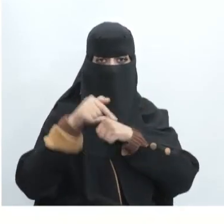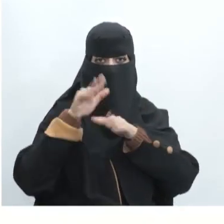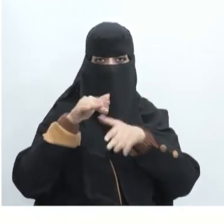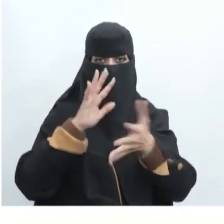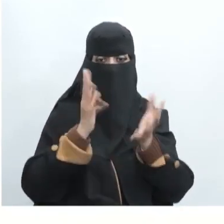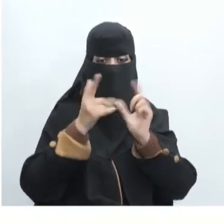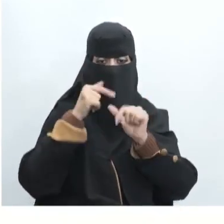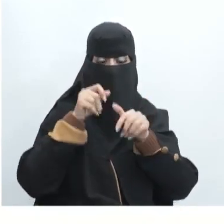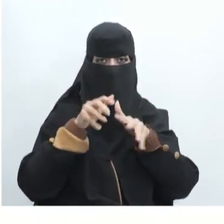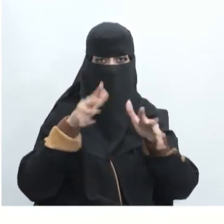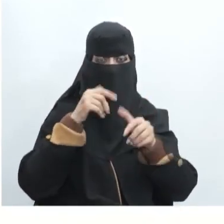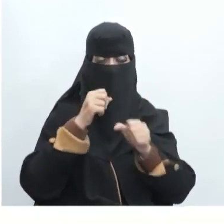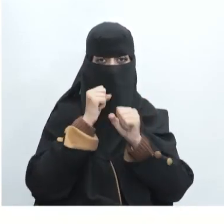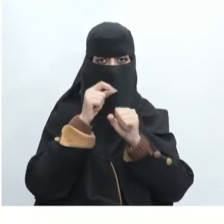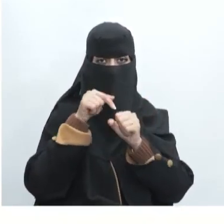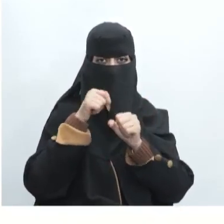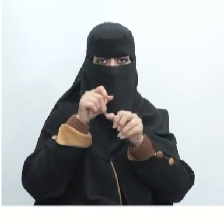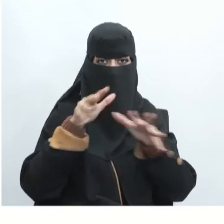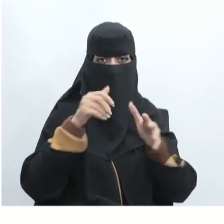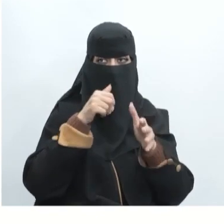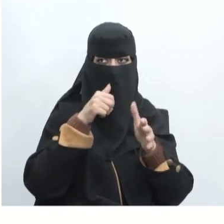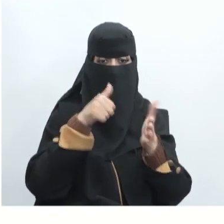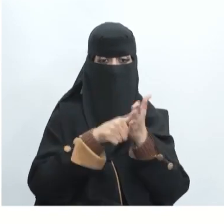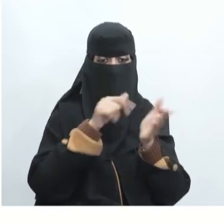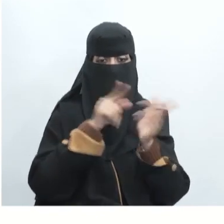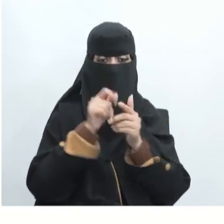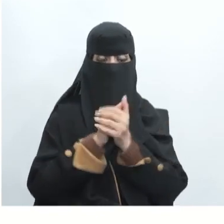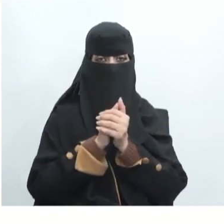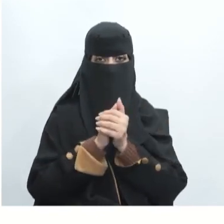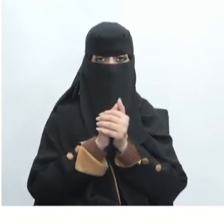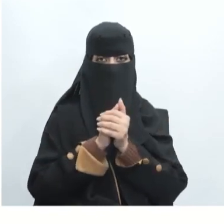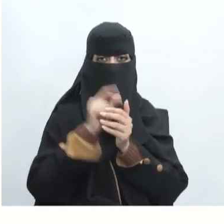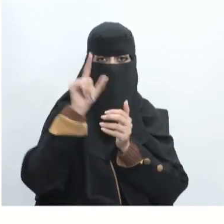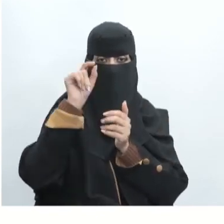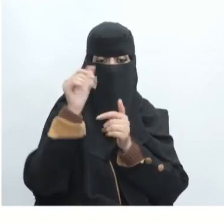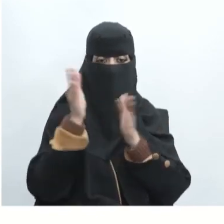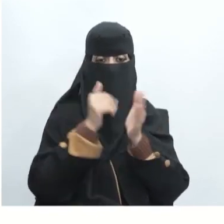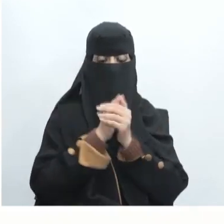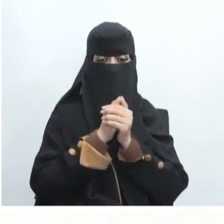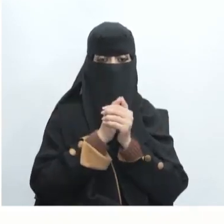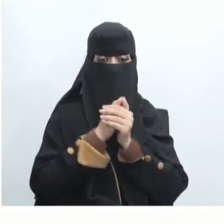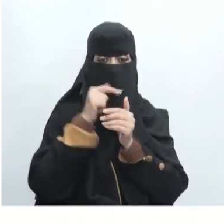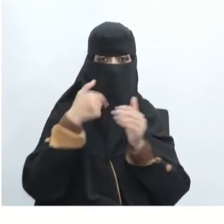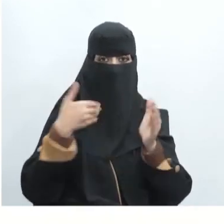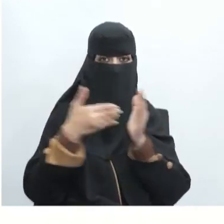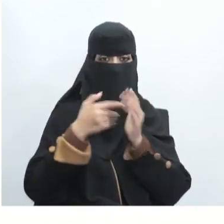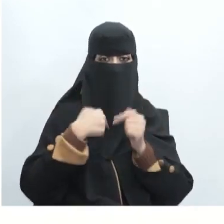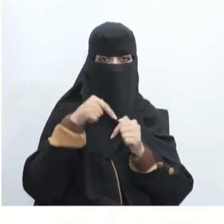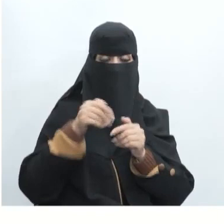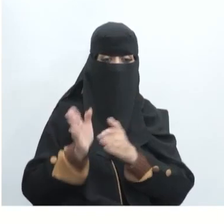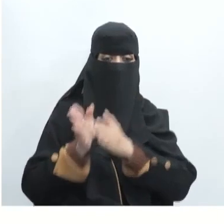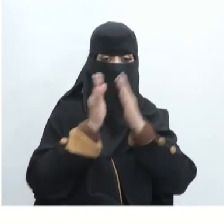الطلاب في انتشار الاميه احسنتم وبارك الله فيكم وانا وانتم